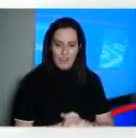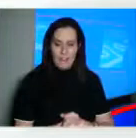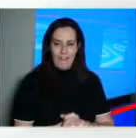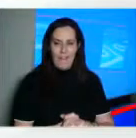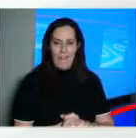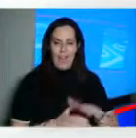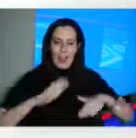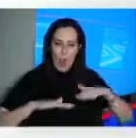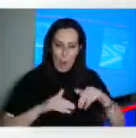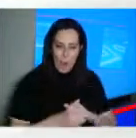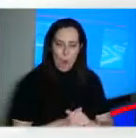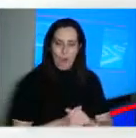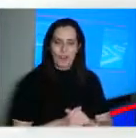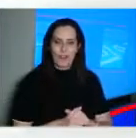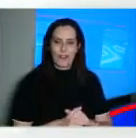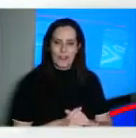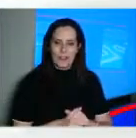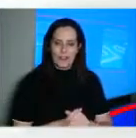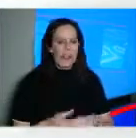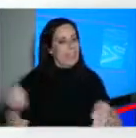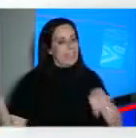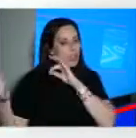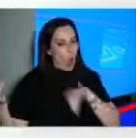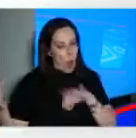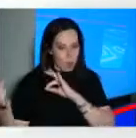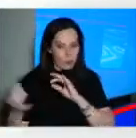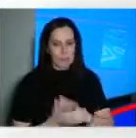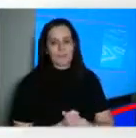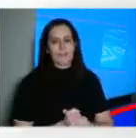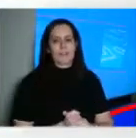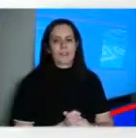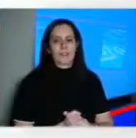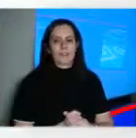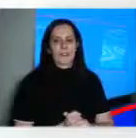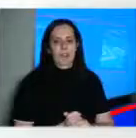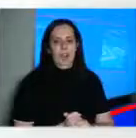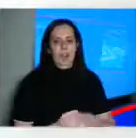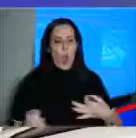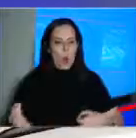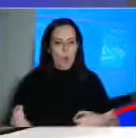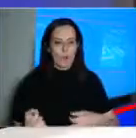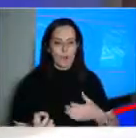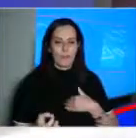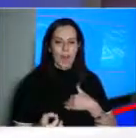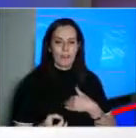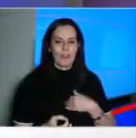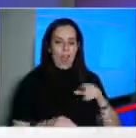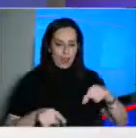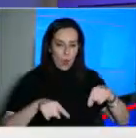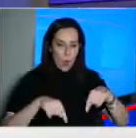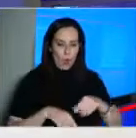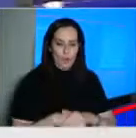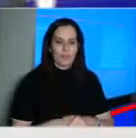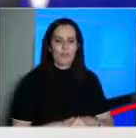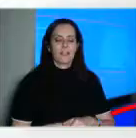על התרבוקה, יואן ריטמונר על הכינור, תום מרגלית על העוד, אני על הקנון. אתה דודו רגב